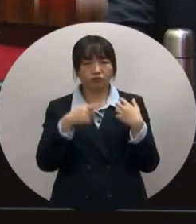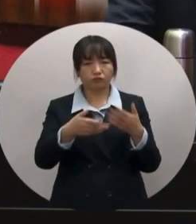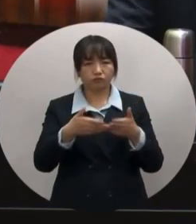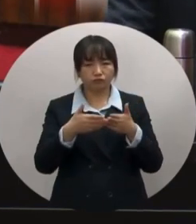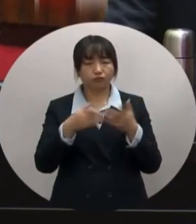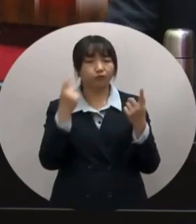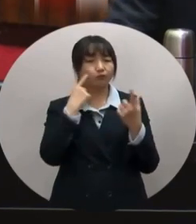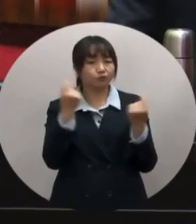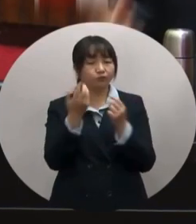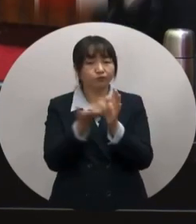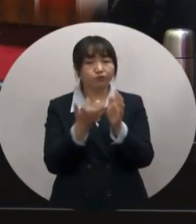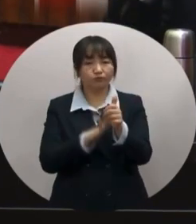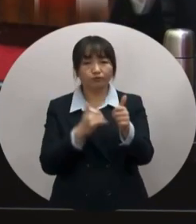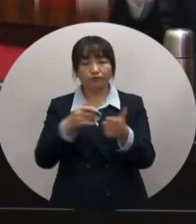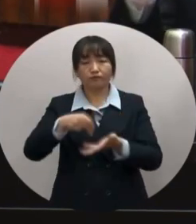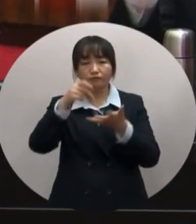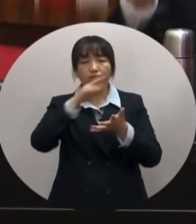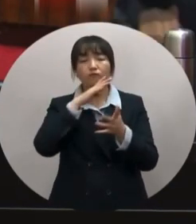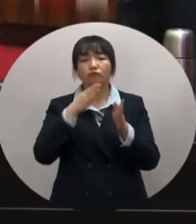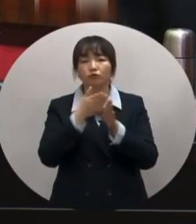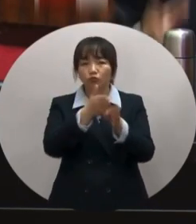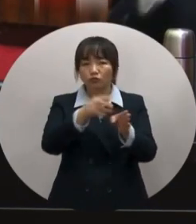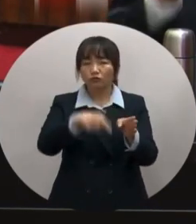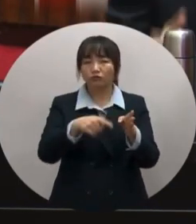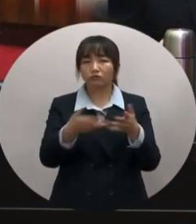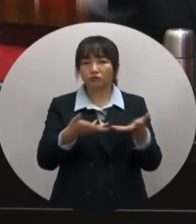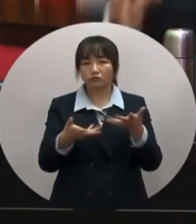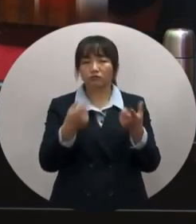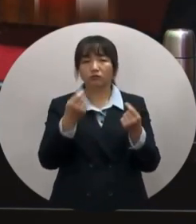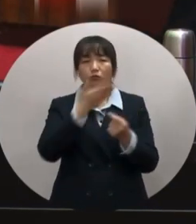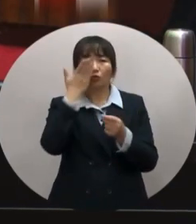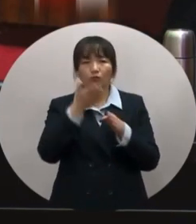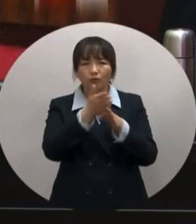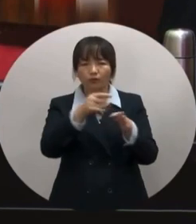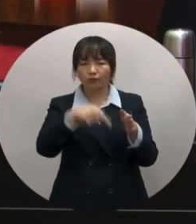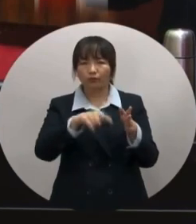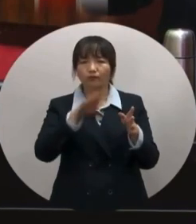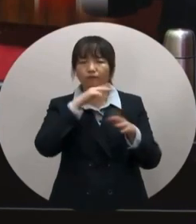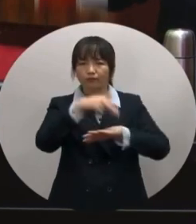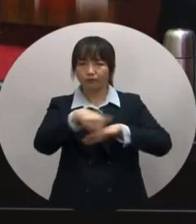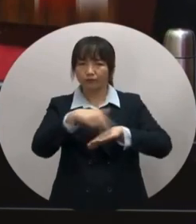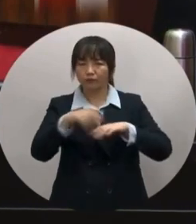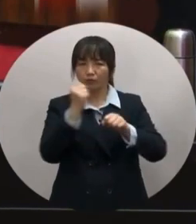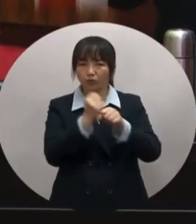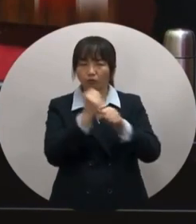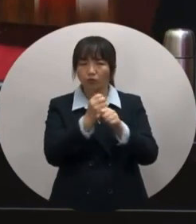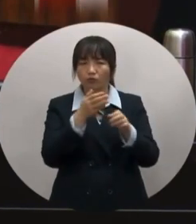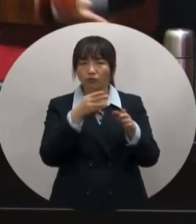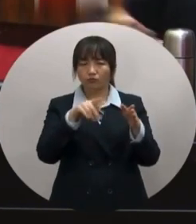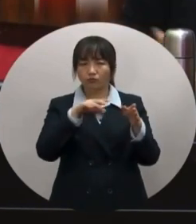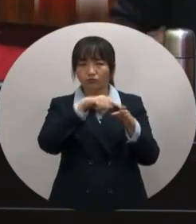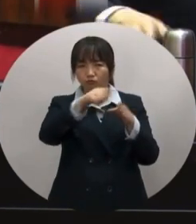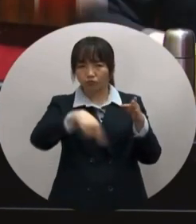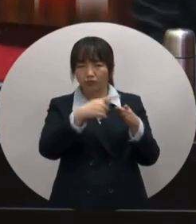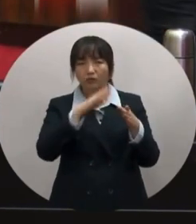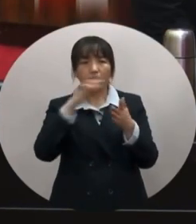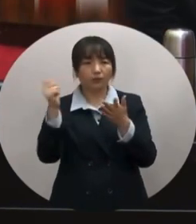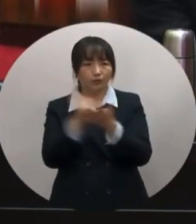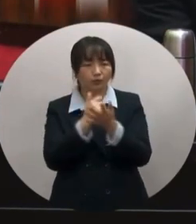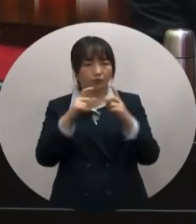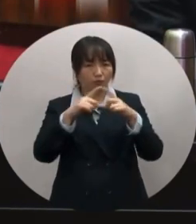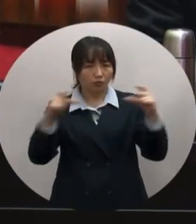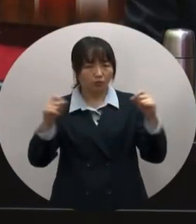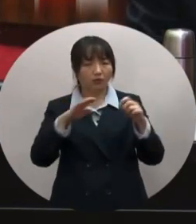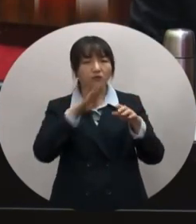我們要比如剛才委員提出來遊覽車遊覽車到底是在規劃設計上比如進口車